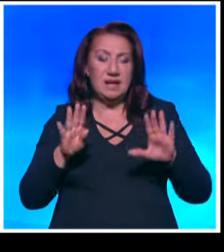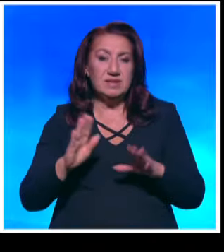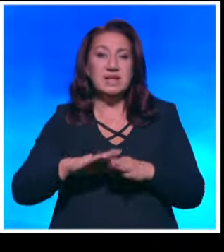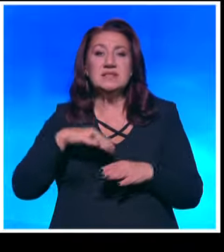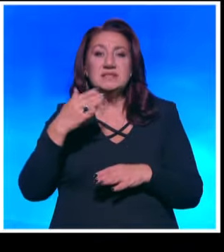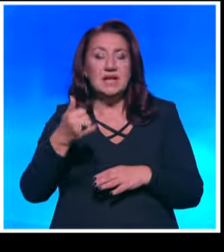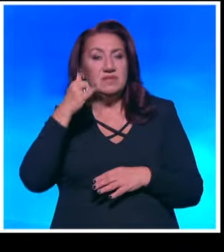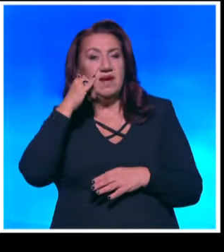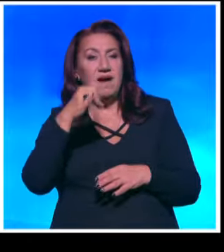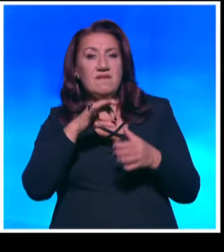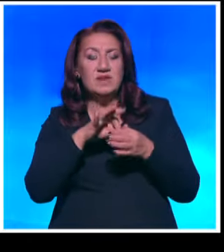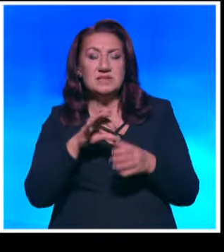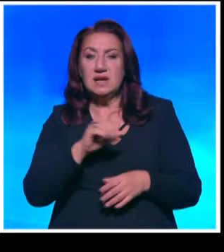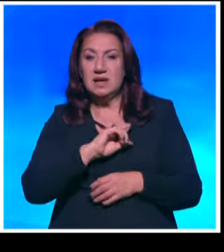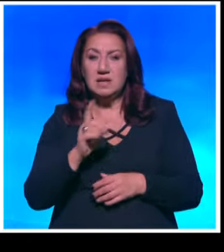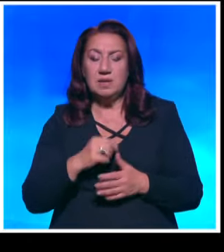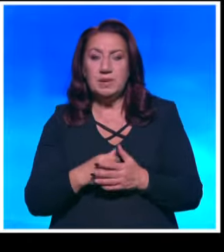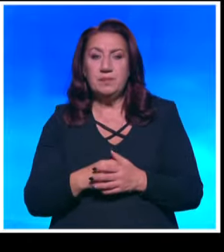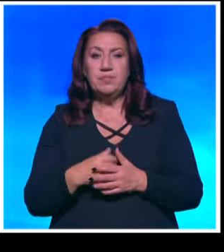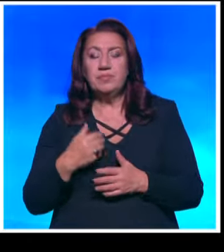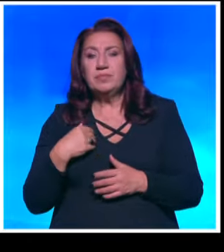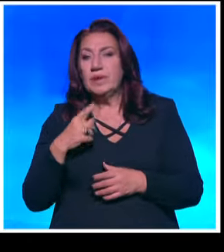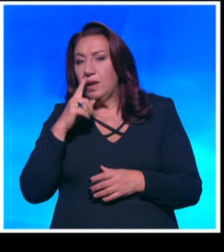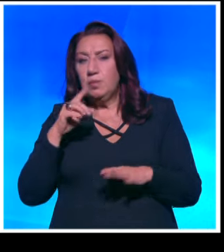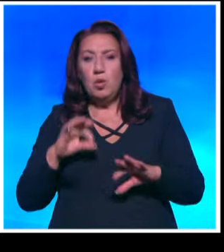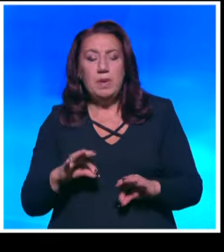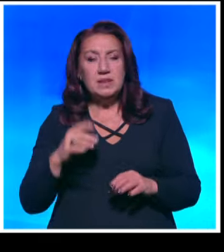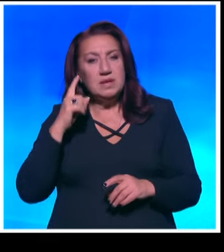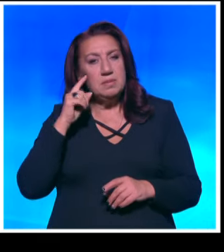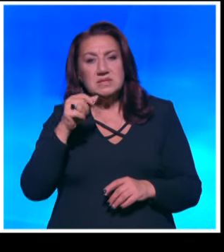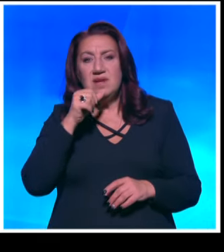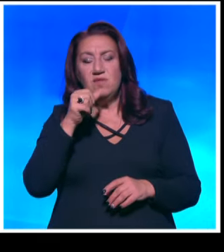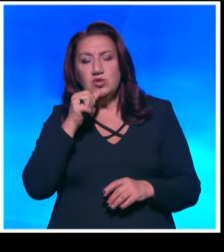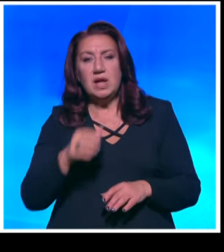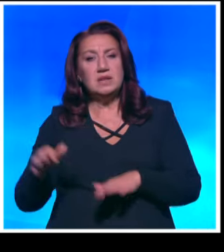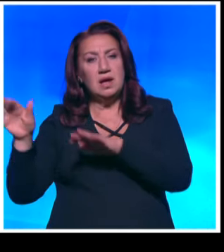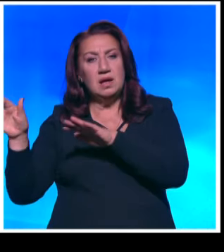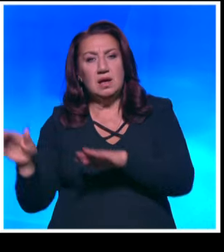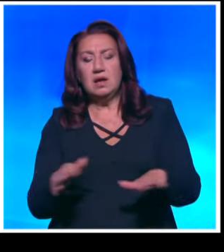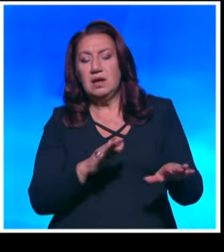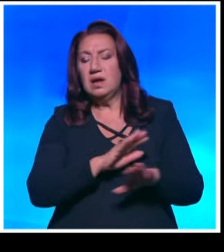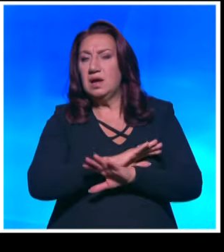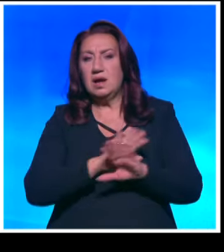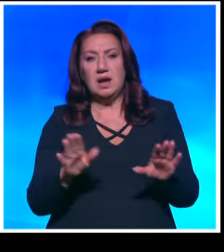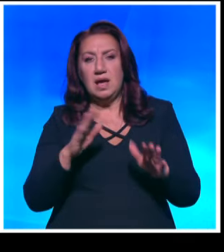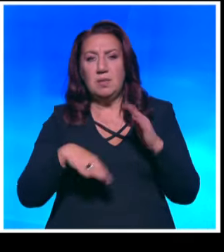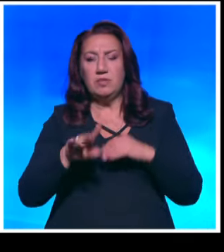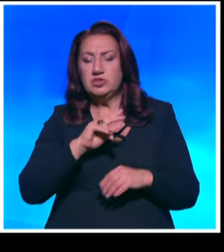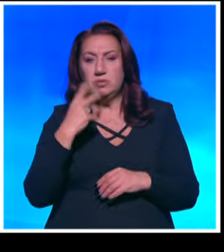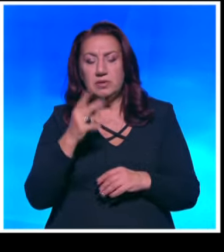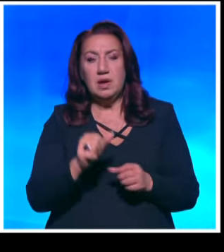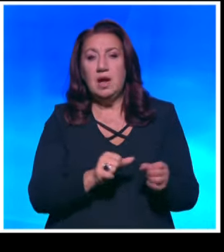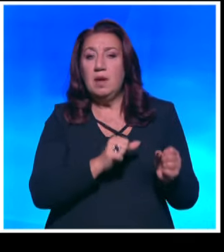него няма. Имаше моменти, в които просто си представях, че водата го е отнесла с колата и повече няма да го видя. По-късно през нощта,